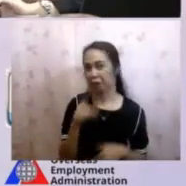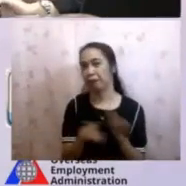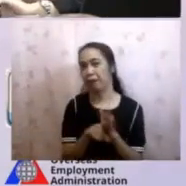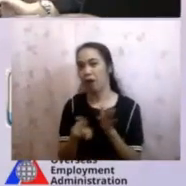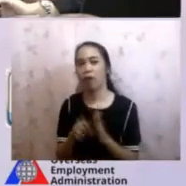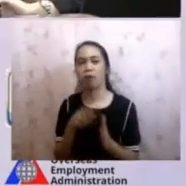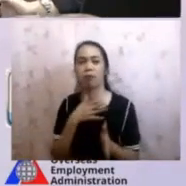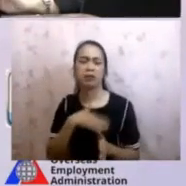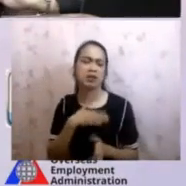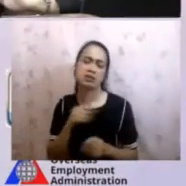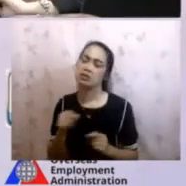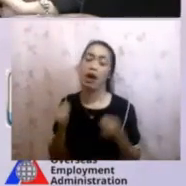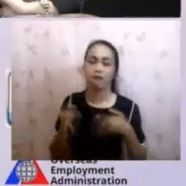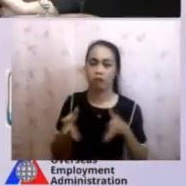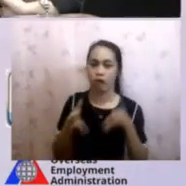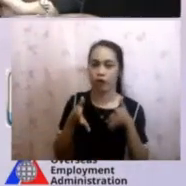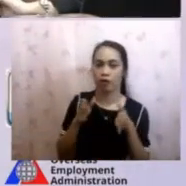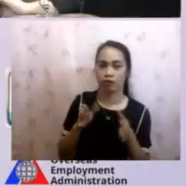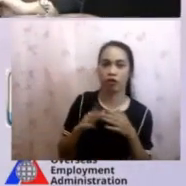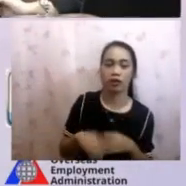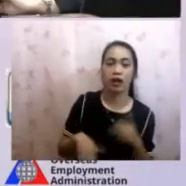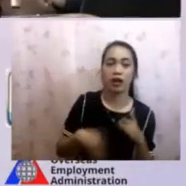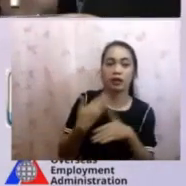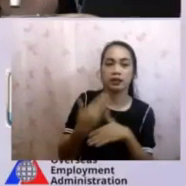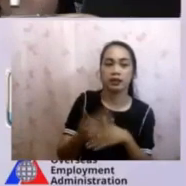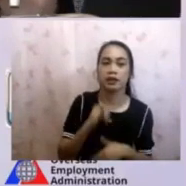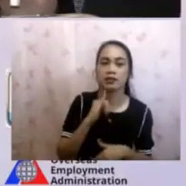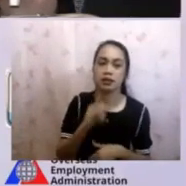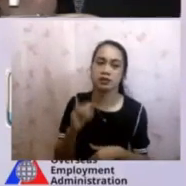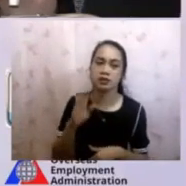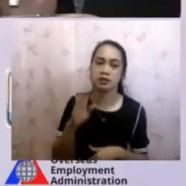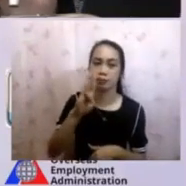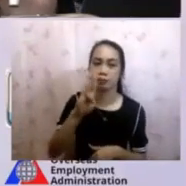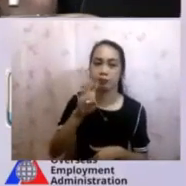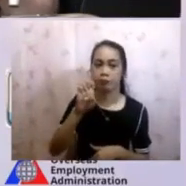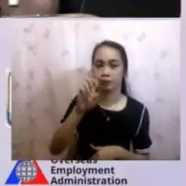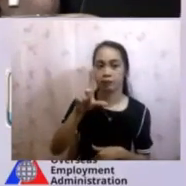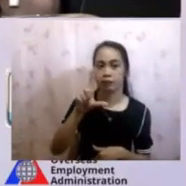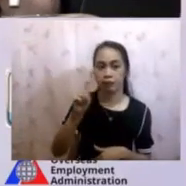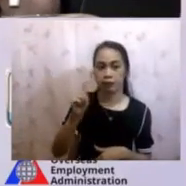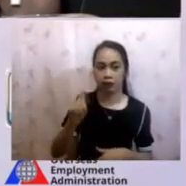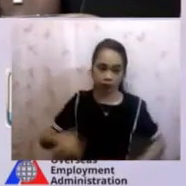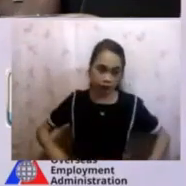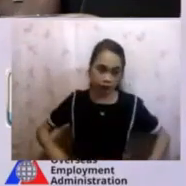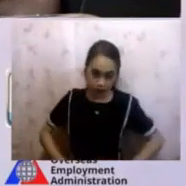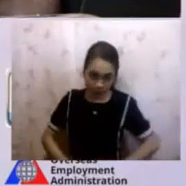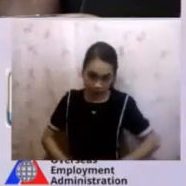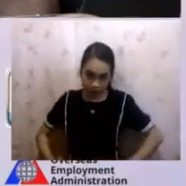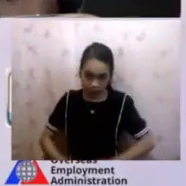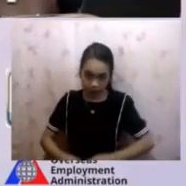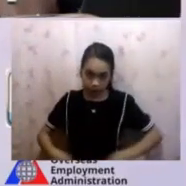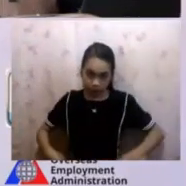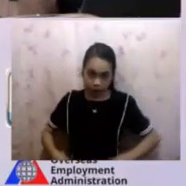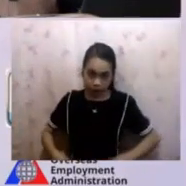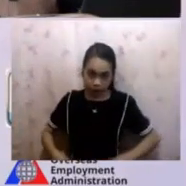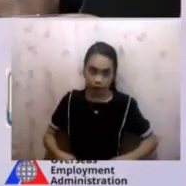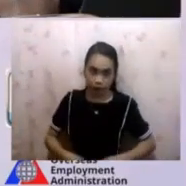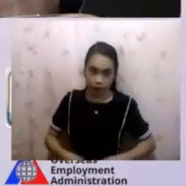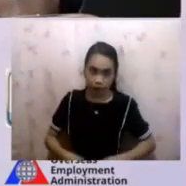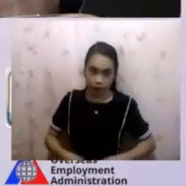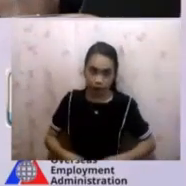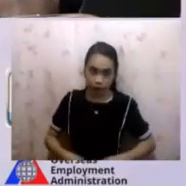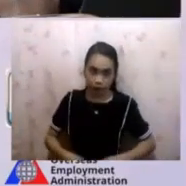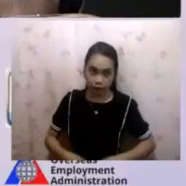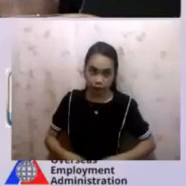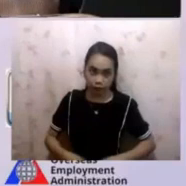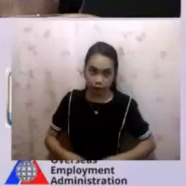lain-lain og color nga socks. Please kanang dark socks in tawon. And then belt that match with the attire.